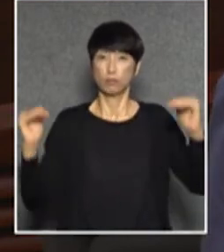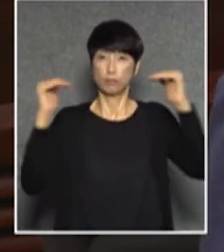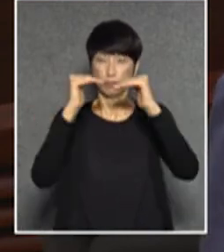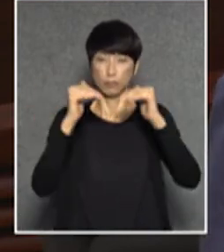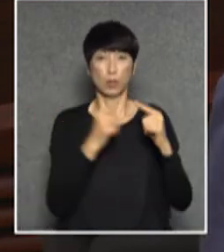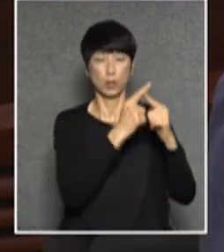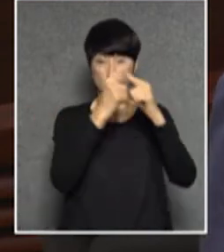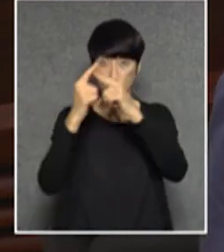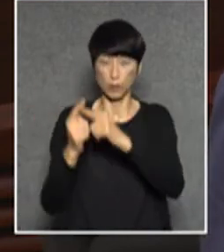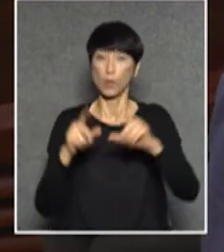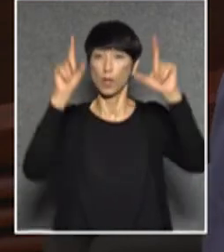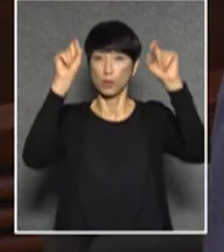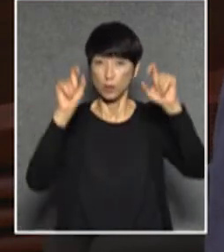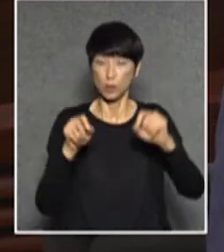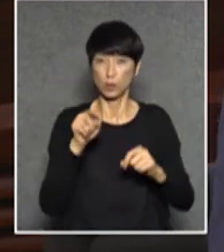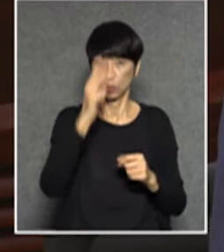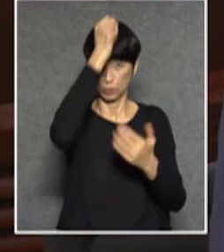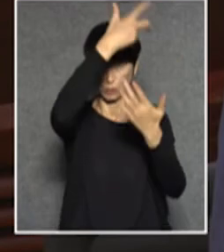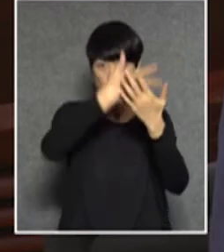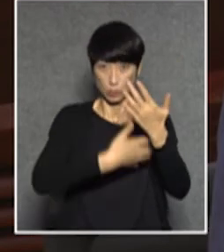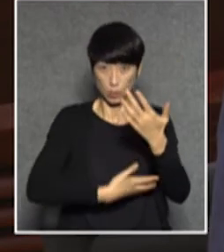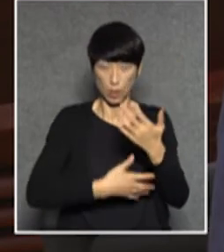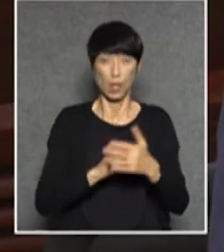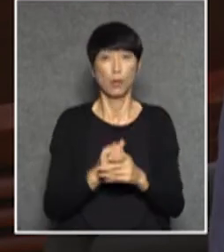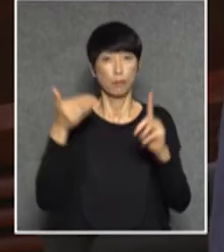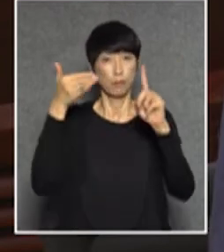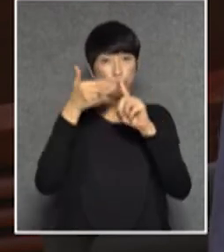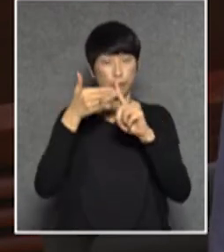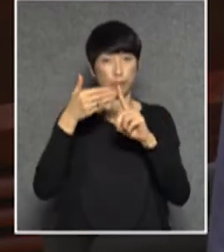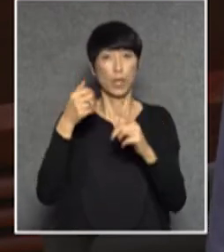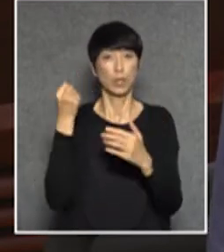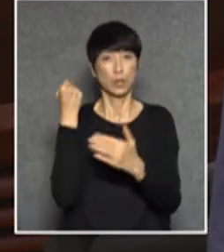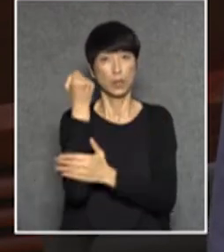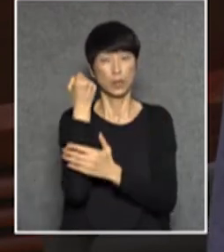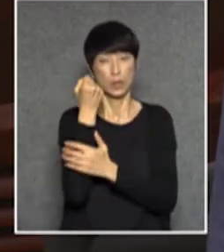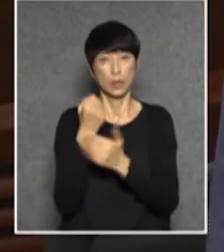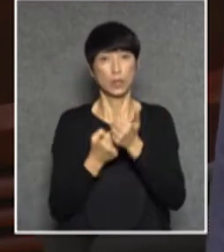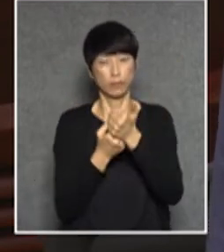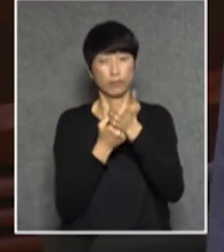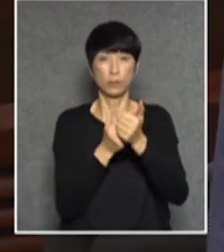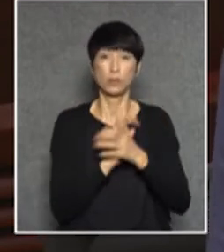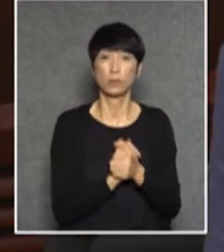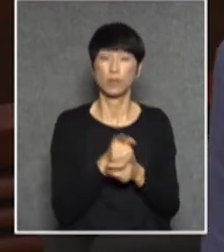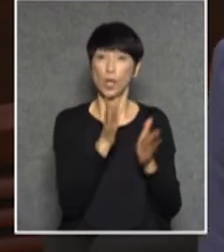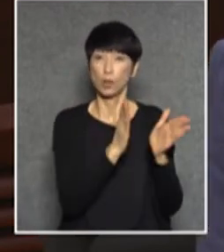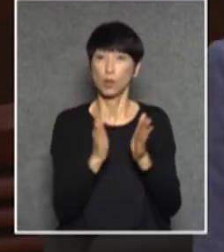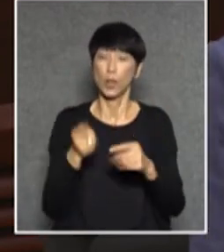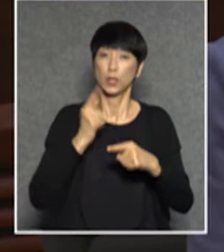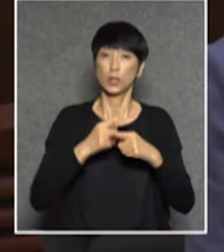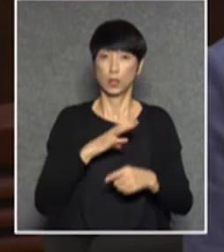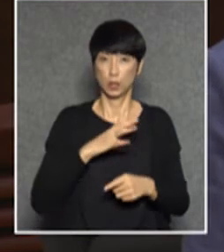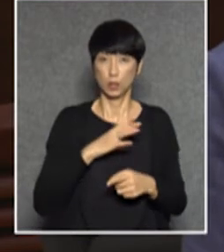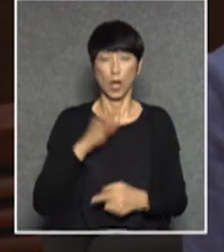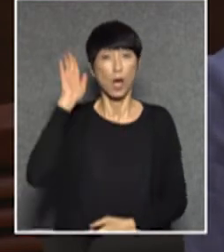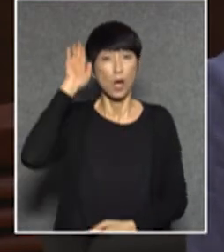眾解釋他的政綱和理念，爭取支持。這些安排在實際上是希